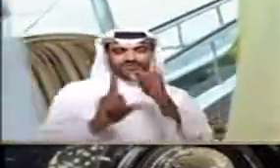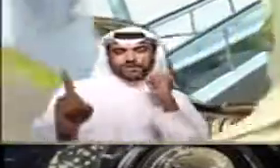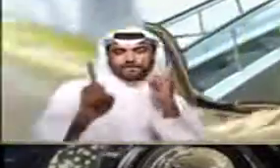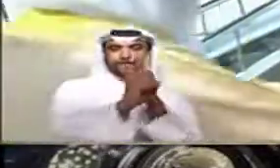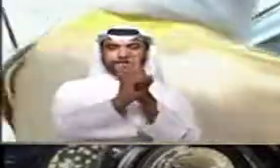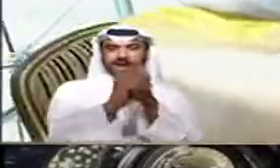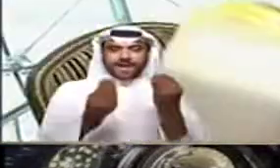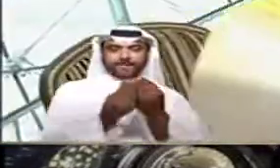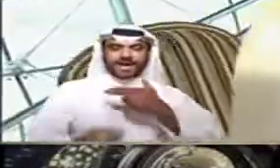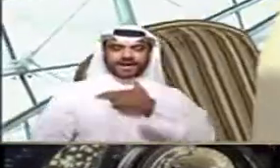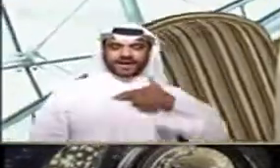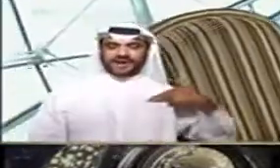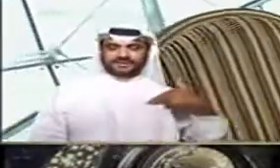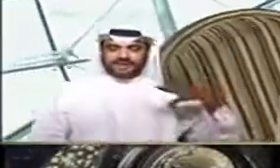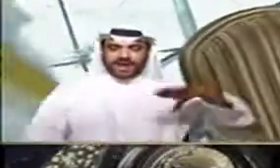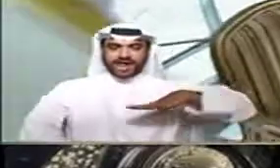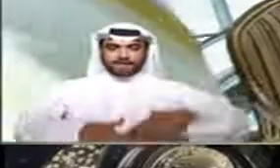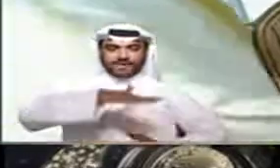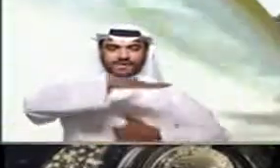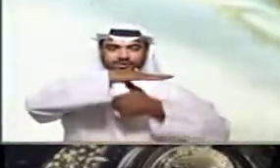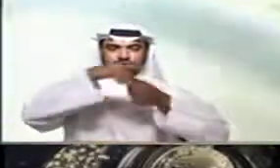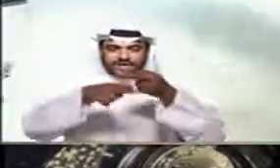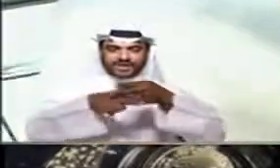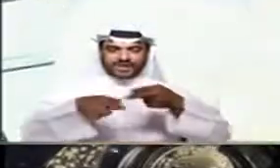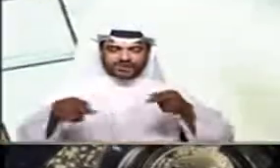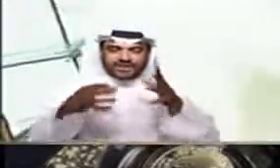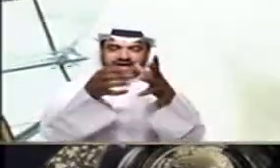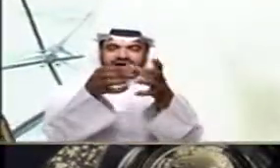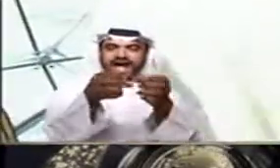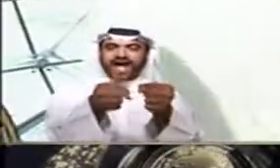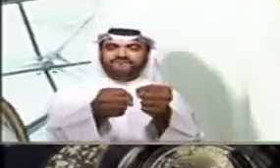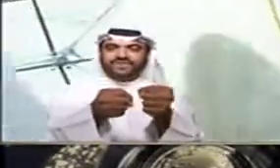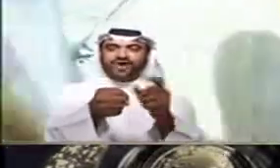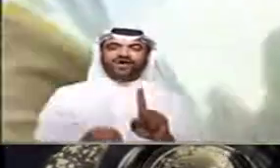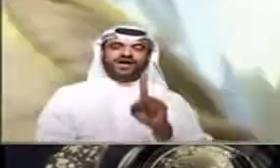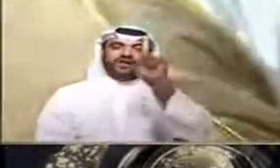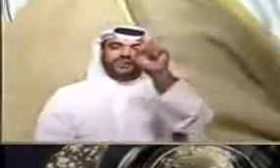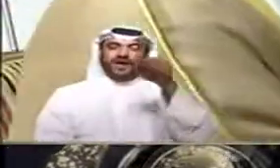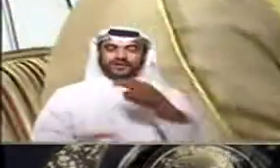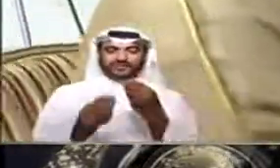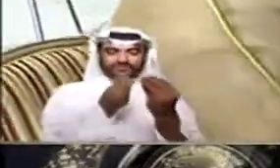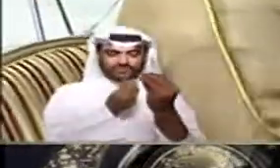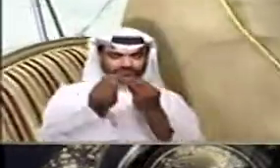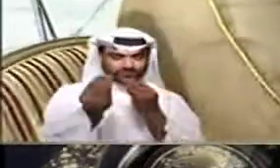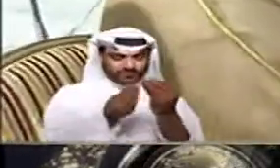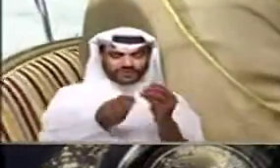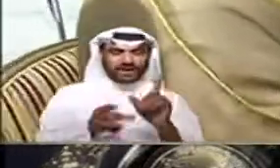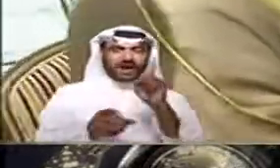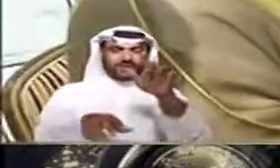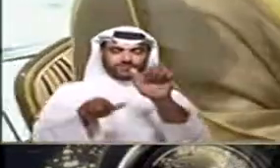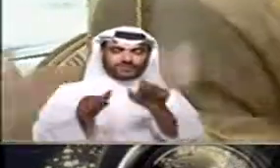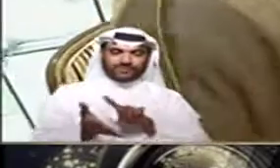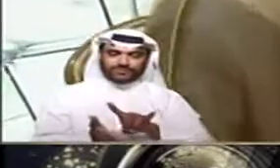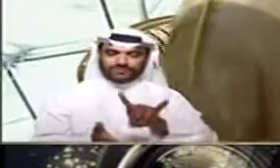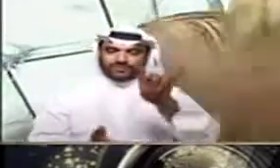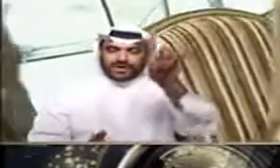مباحثات رسمية مع حضرة صاحب السمو أمير البلاد الشيخ صباح الأحمد الجابر الصباح حفظه الله